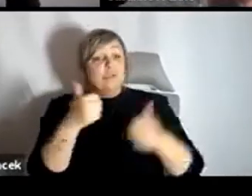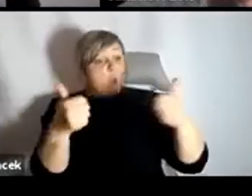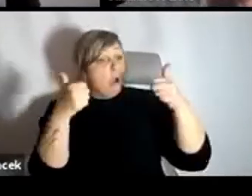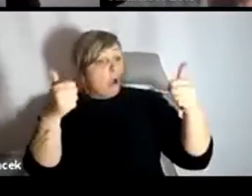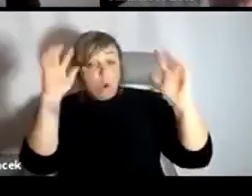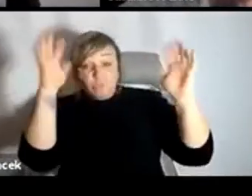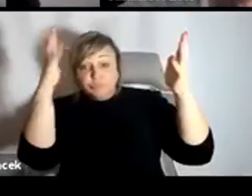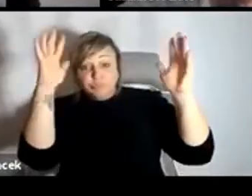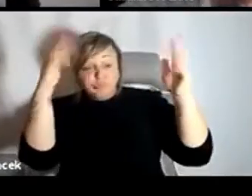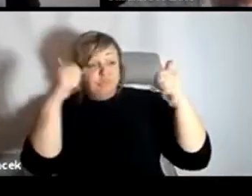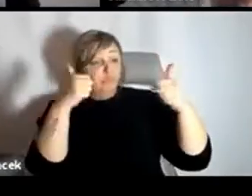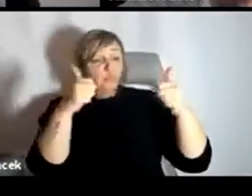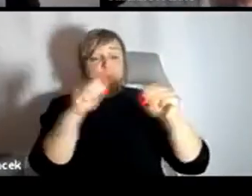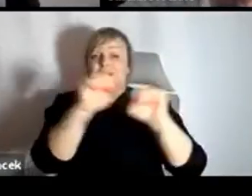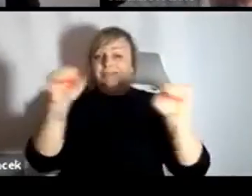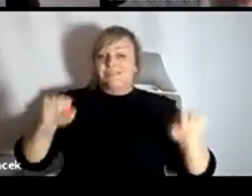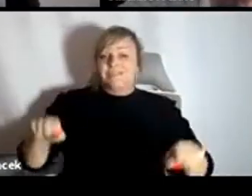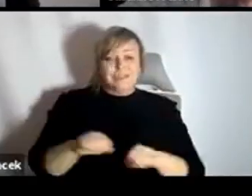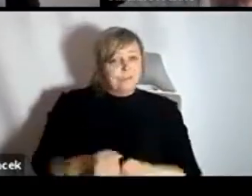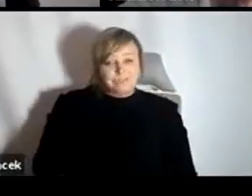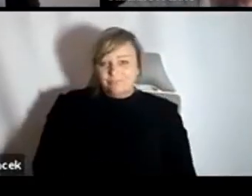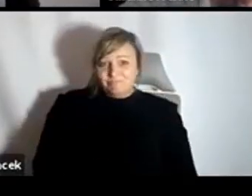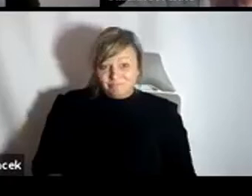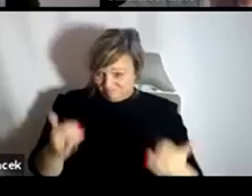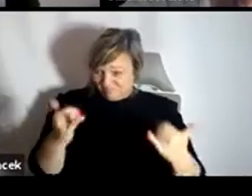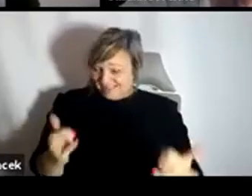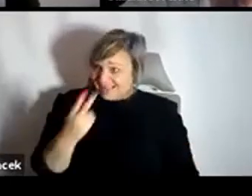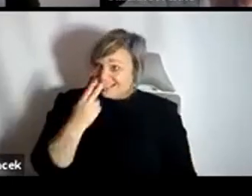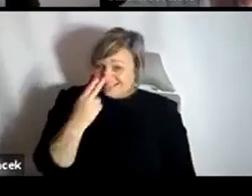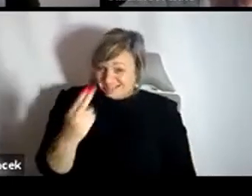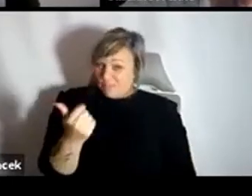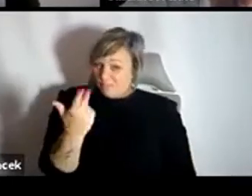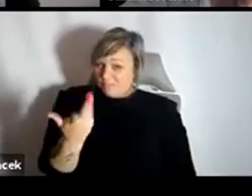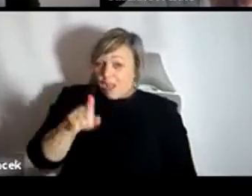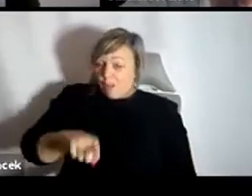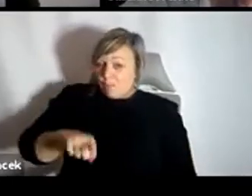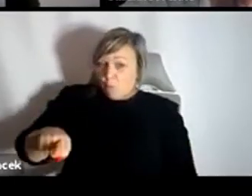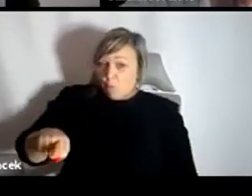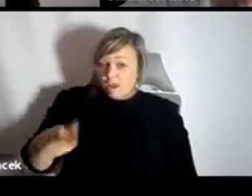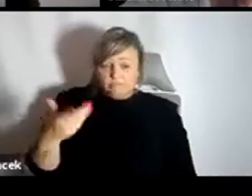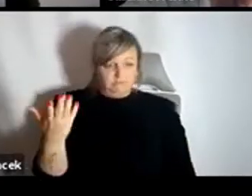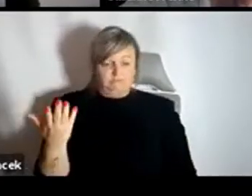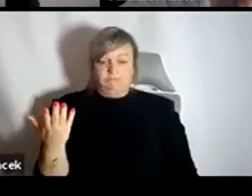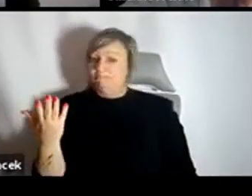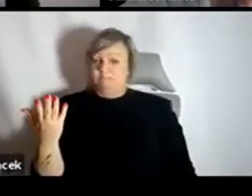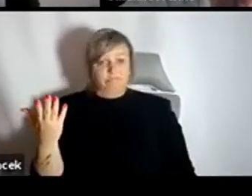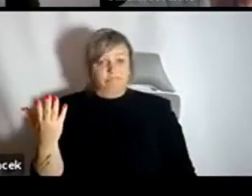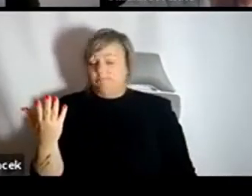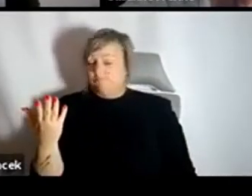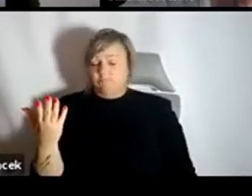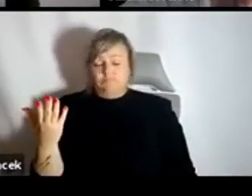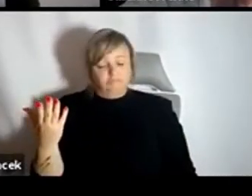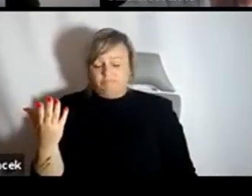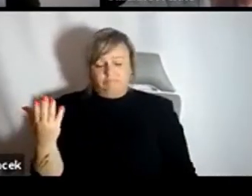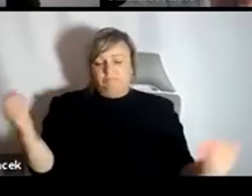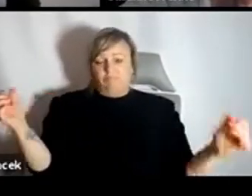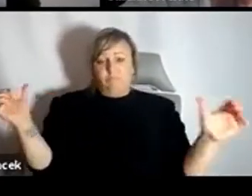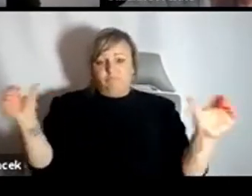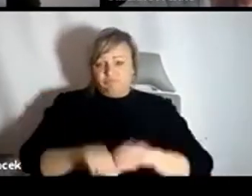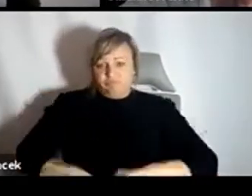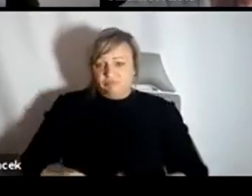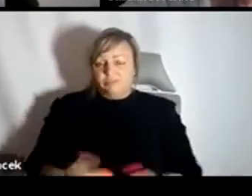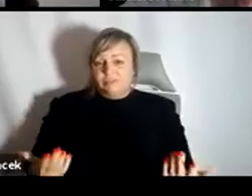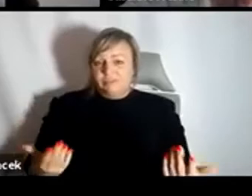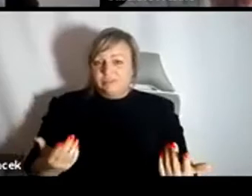super Systems waren. Aber jetzt haben wir mal gesehen, dass in wenigen Monaten das Ganze dann doch implodiert, und das ist natürlich auch Unsinn, weil der